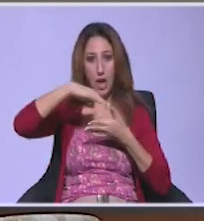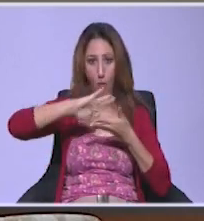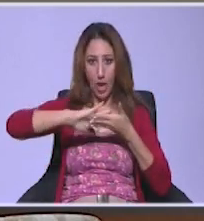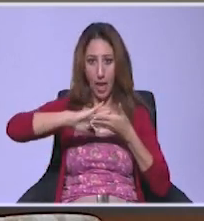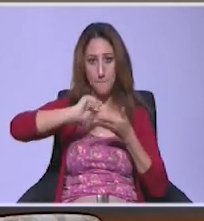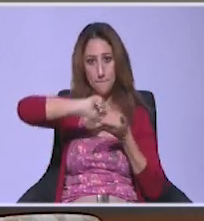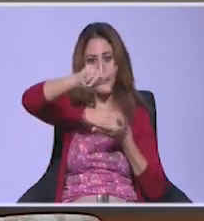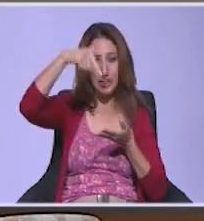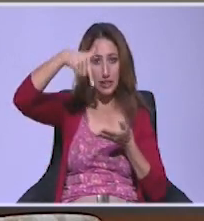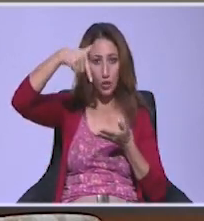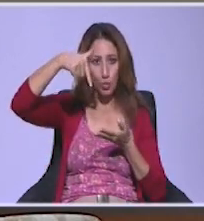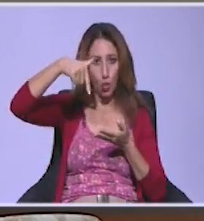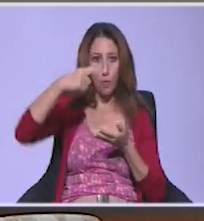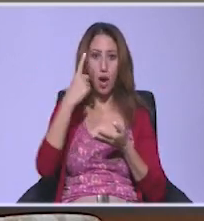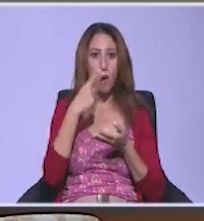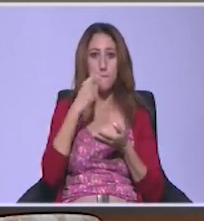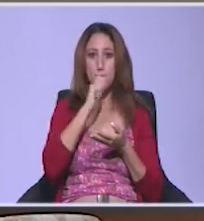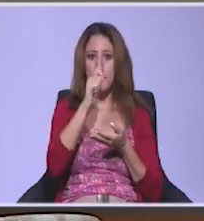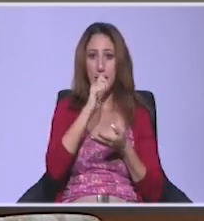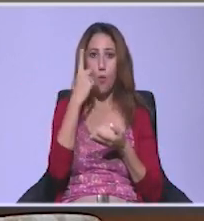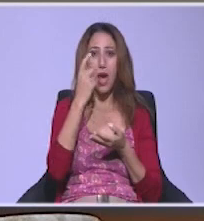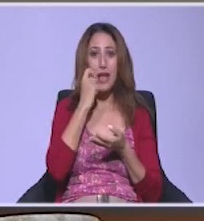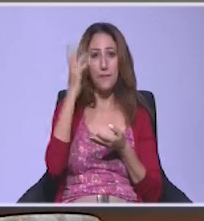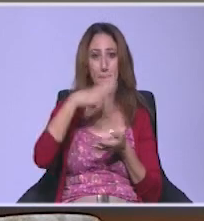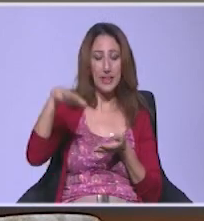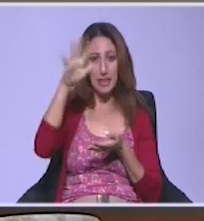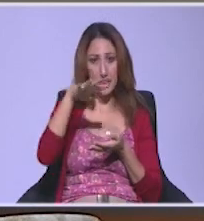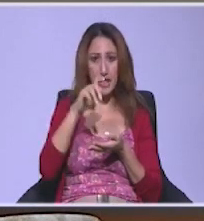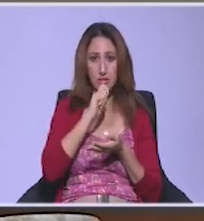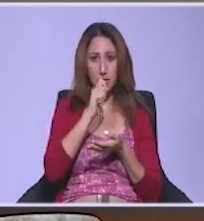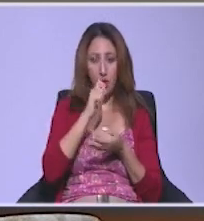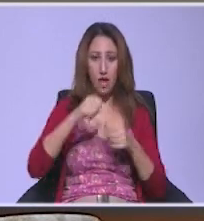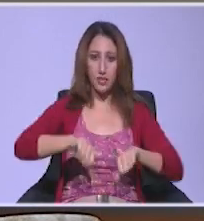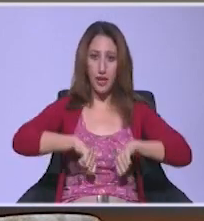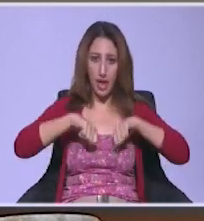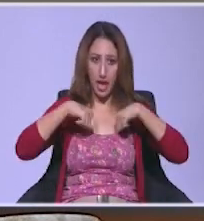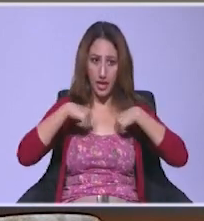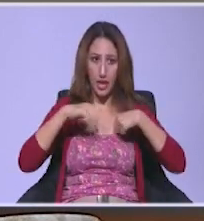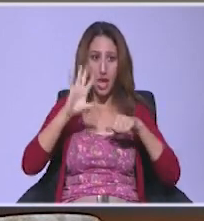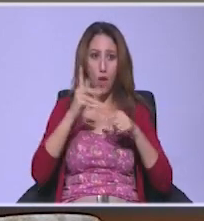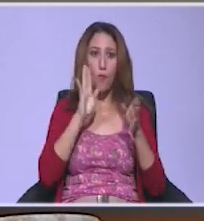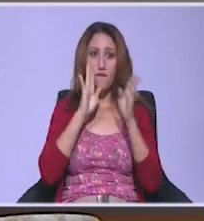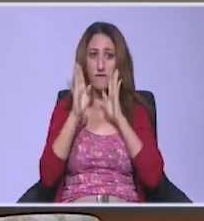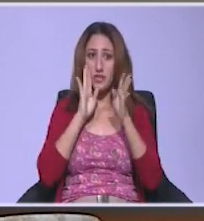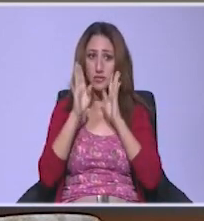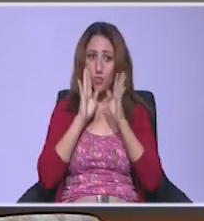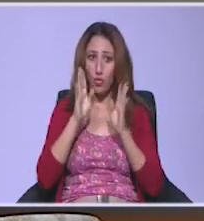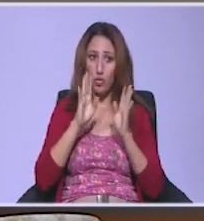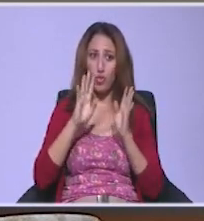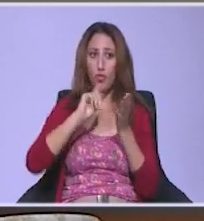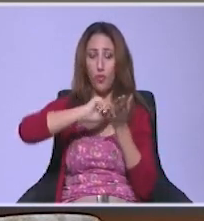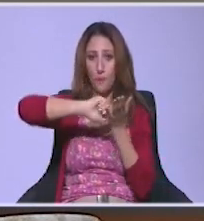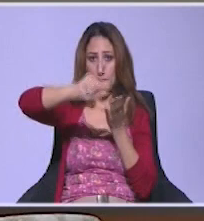مدينة الإنتاج الإعلامي برنامج واحد من الناس قناة الحياة، أو بتخشوا على صفحة بتاعة البرنامج واحد من الناس على قناة الحياة